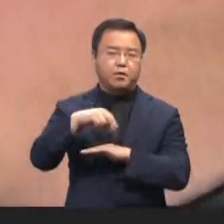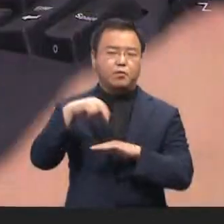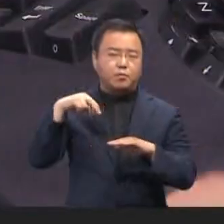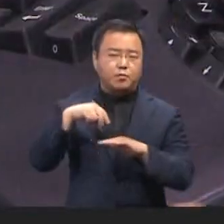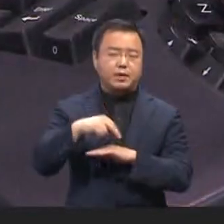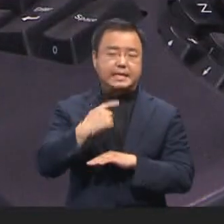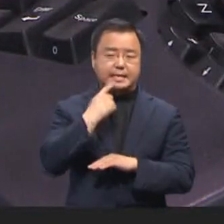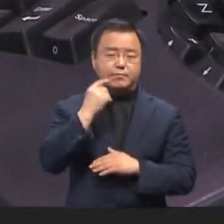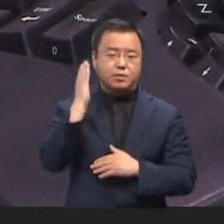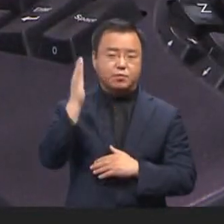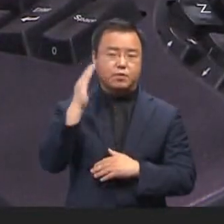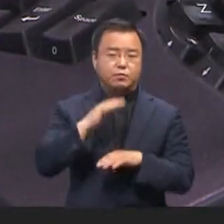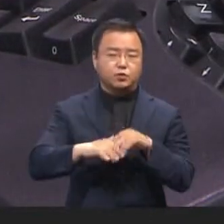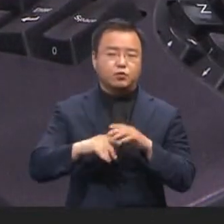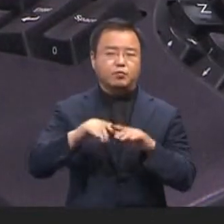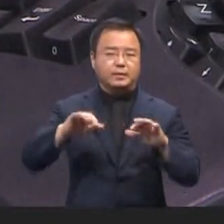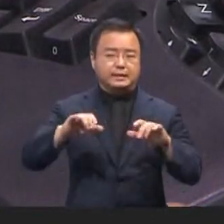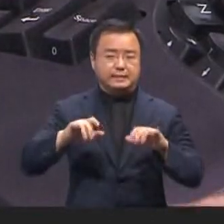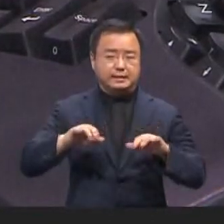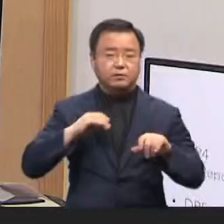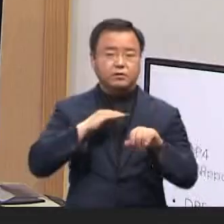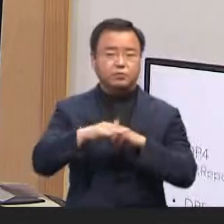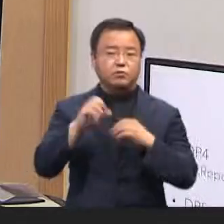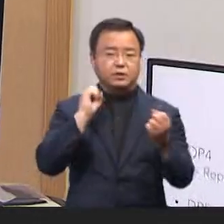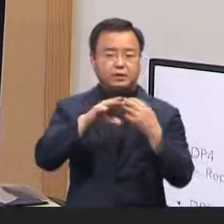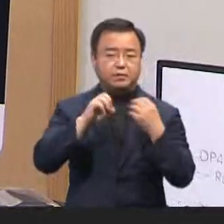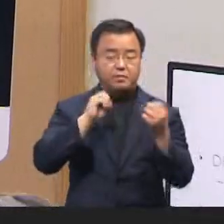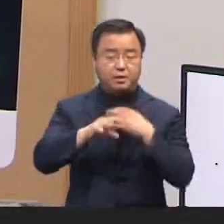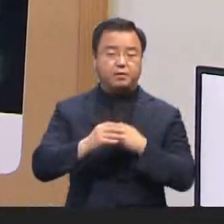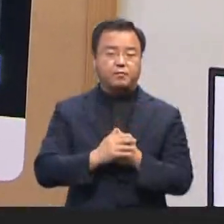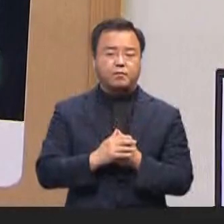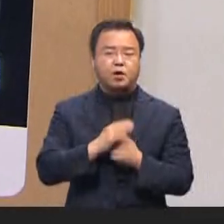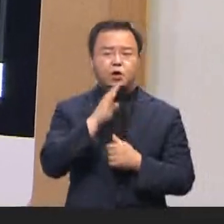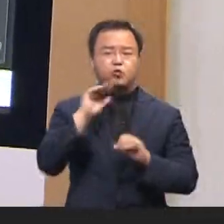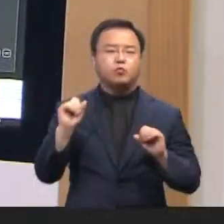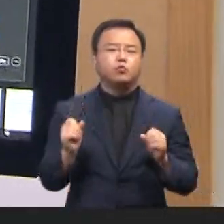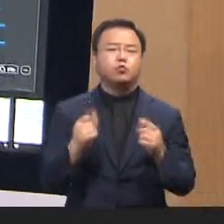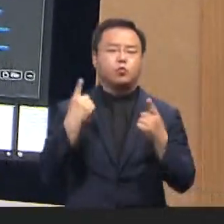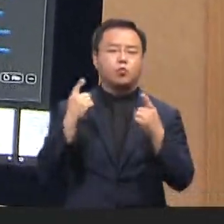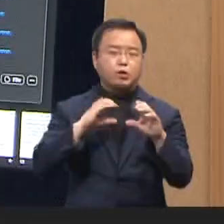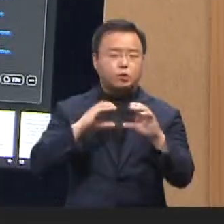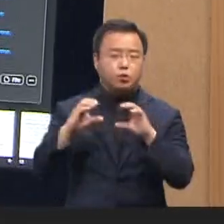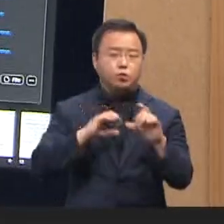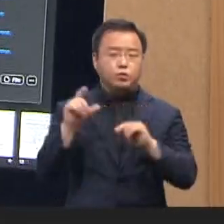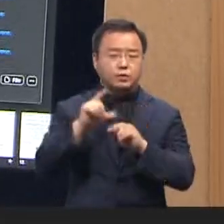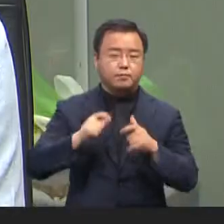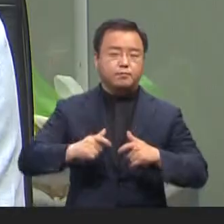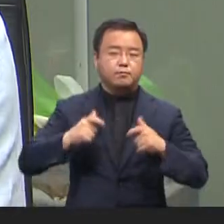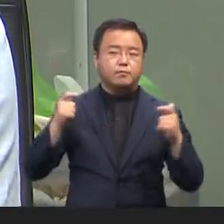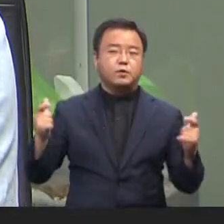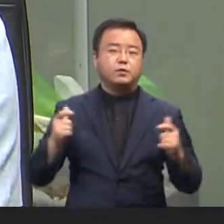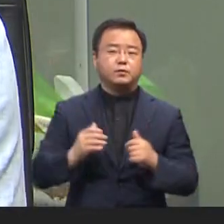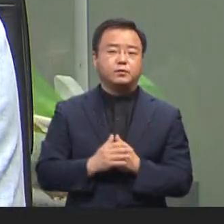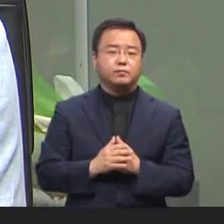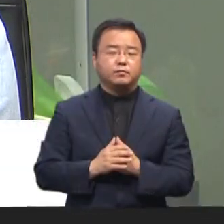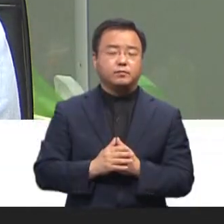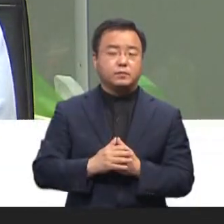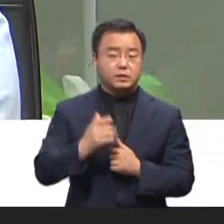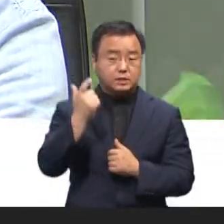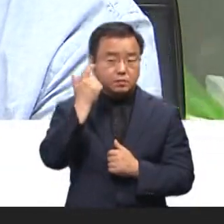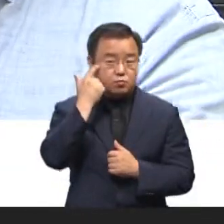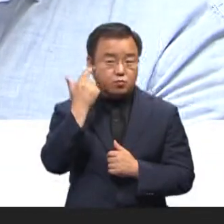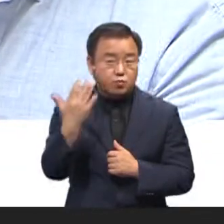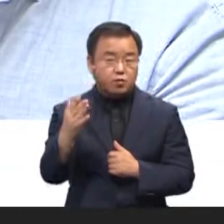손으로는 학생들에게 채팅으로 답변을 이어갑니다. 실시간 소통은 오히려 늘었습니다. 한 질문에도